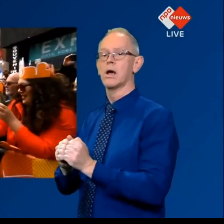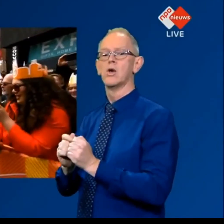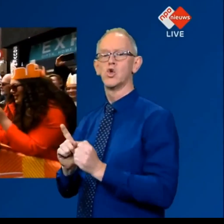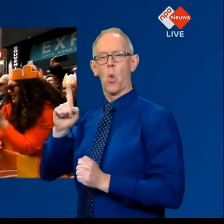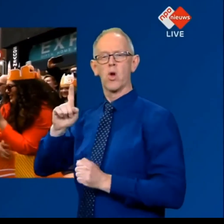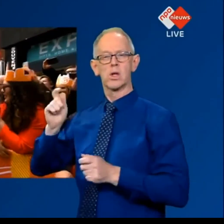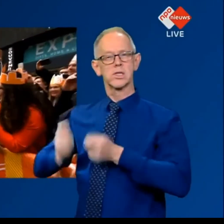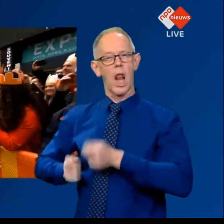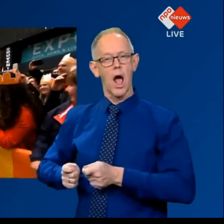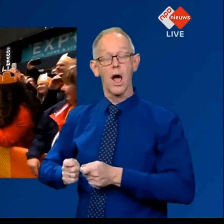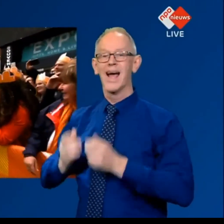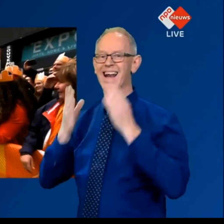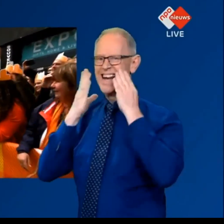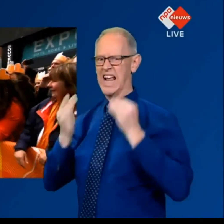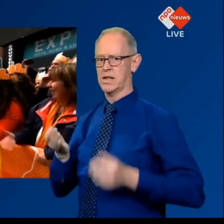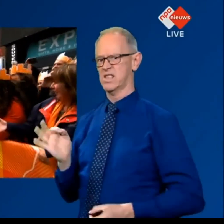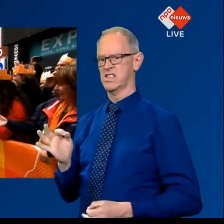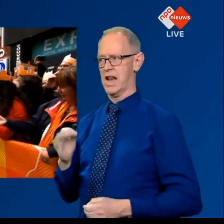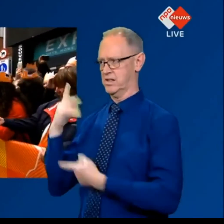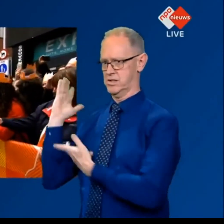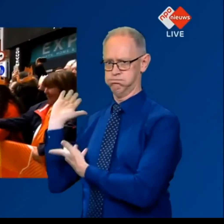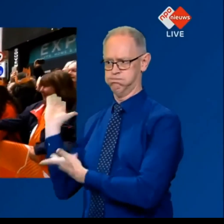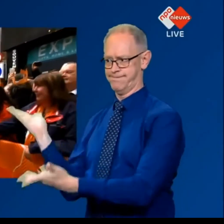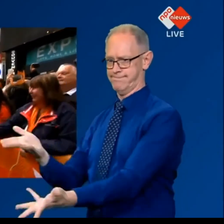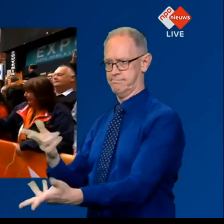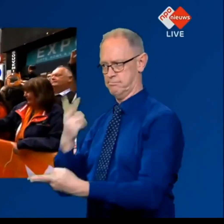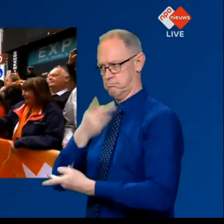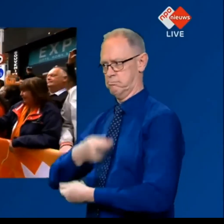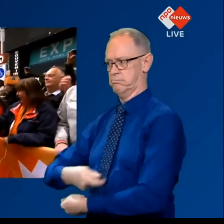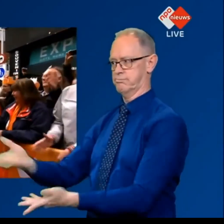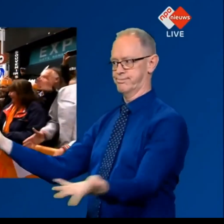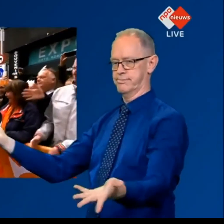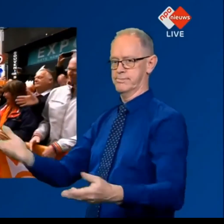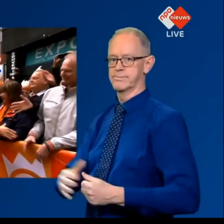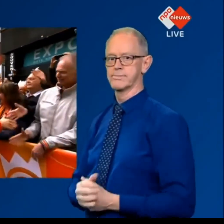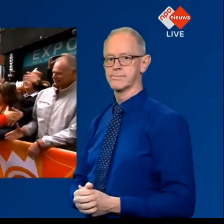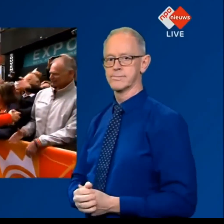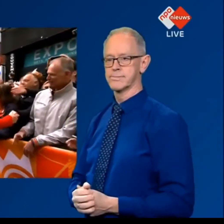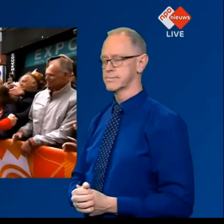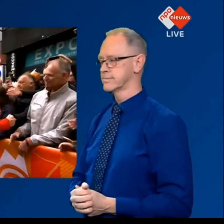talent de kans om zich van zijn beste kant te laten zien.